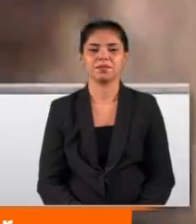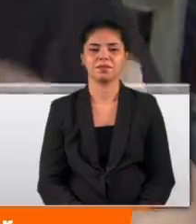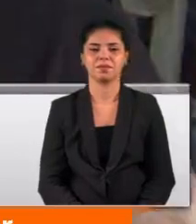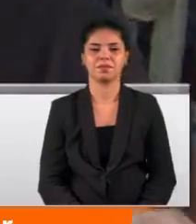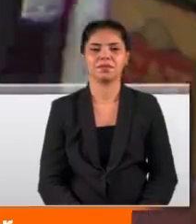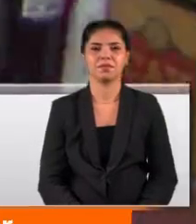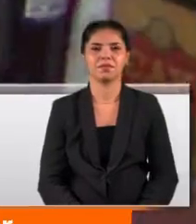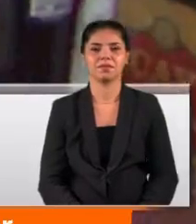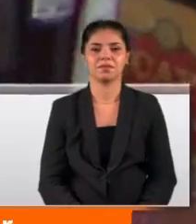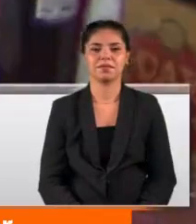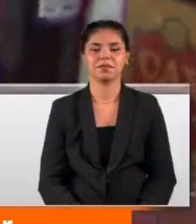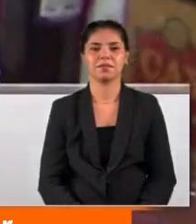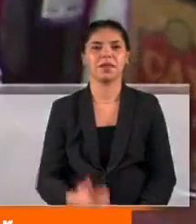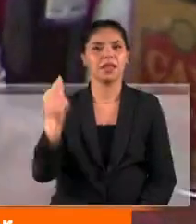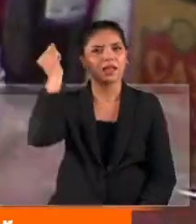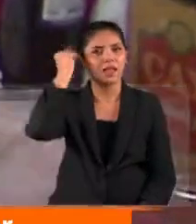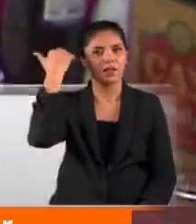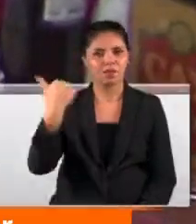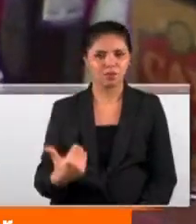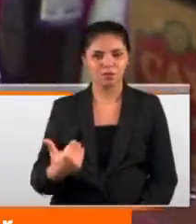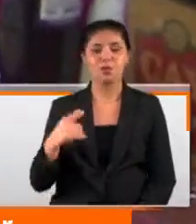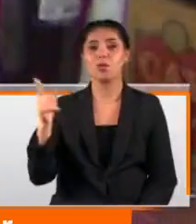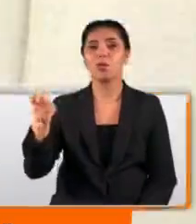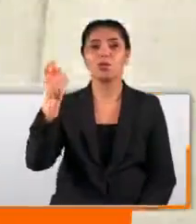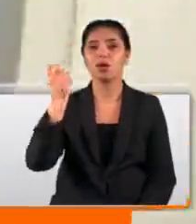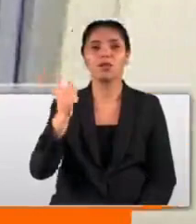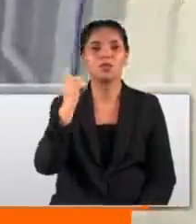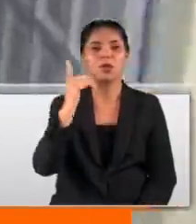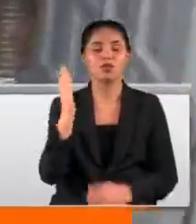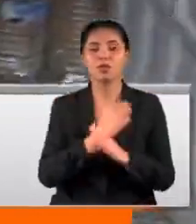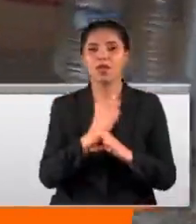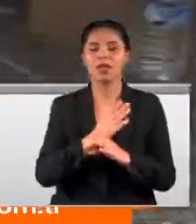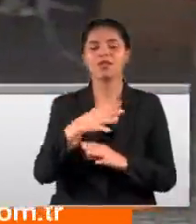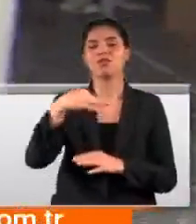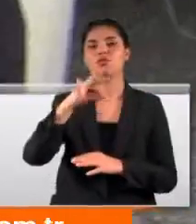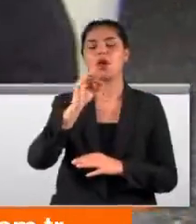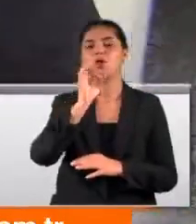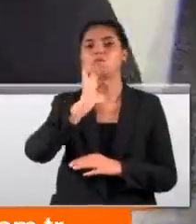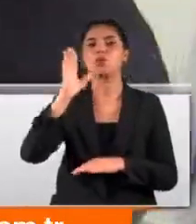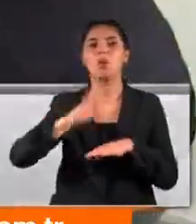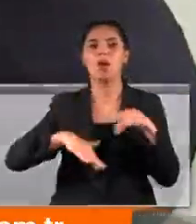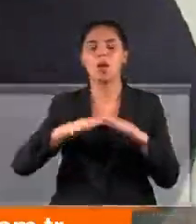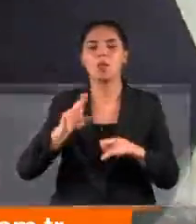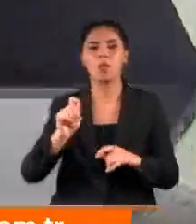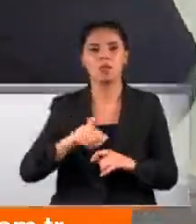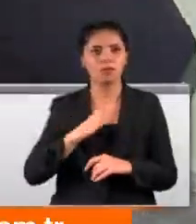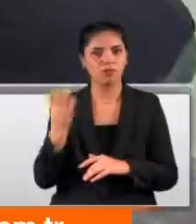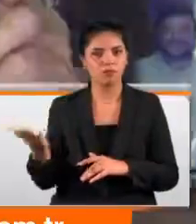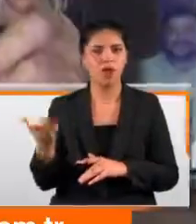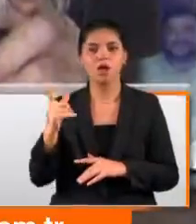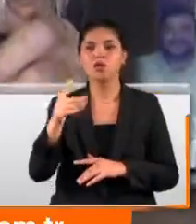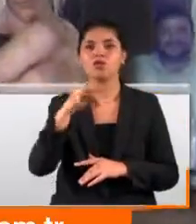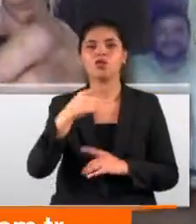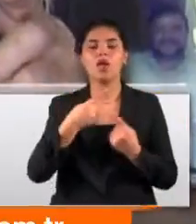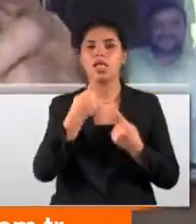bıraktırdım ve normal devam ettim. Uzun saçlarının yanı sıra onun asıl şöhreti eşsiz çayı. Hem yapılışı hem de tadı bambaşka bu çayın.